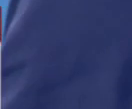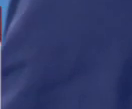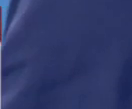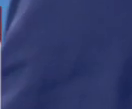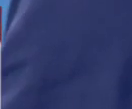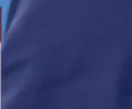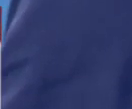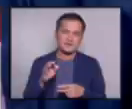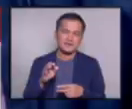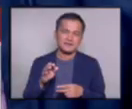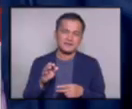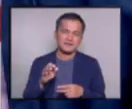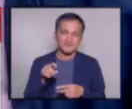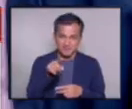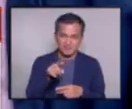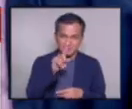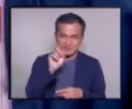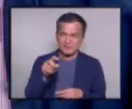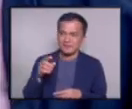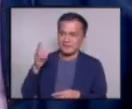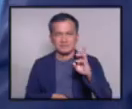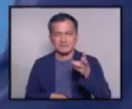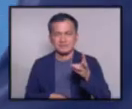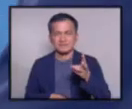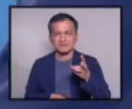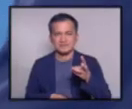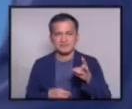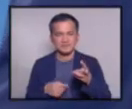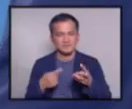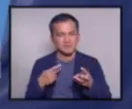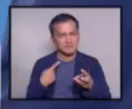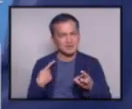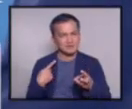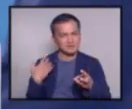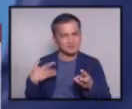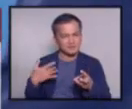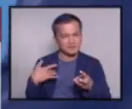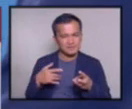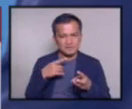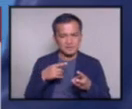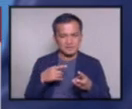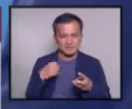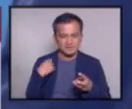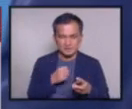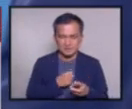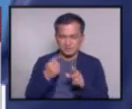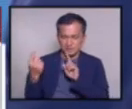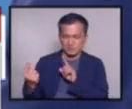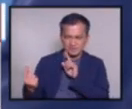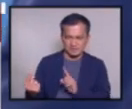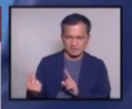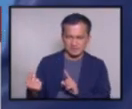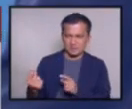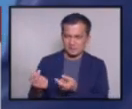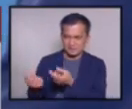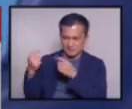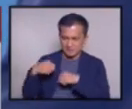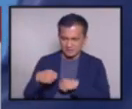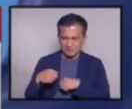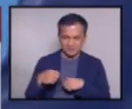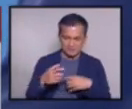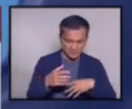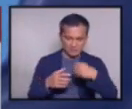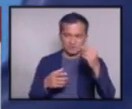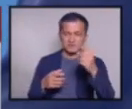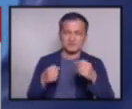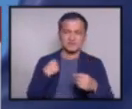mo? Si Dick Gordon ho. May pakulo sa Senado na mag one-on-one ang isang incoming at